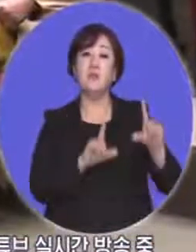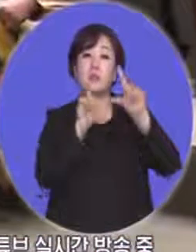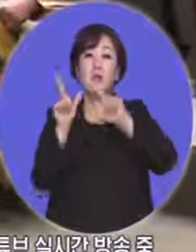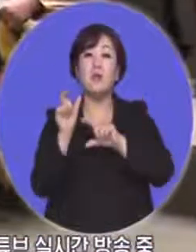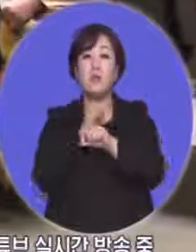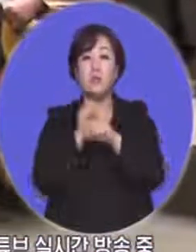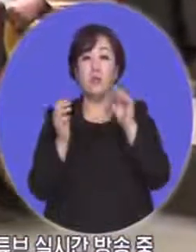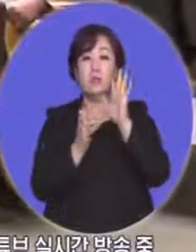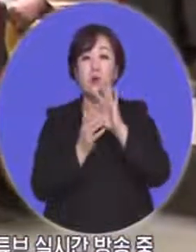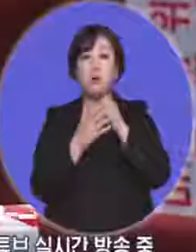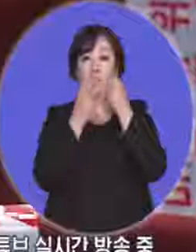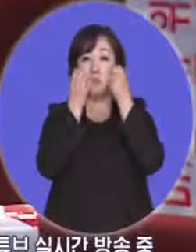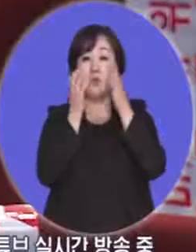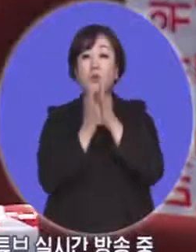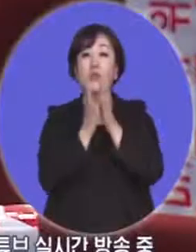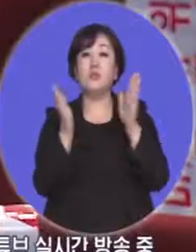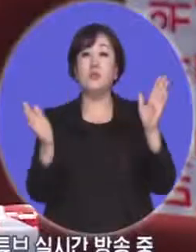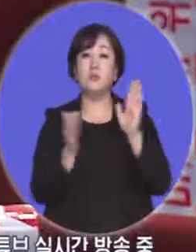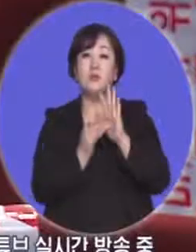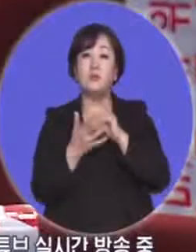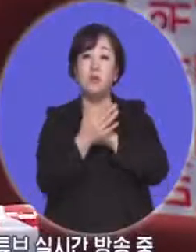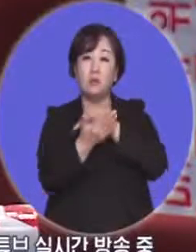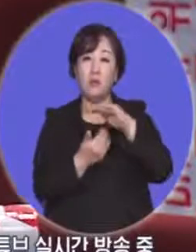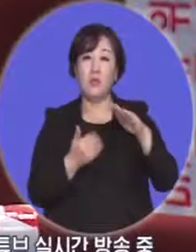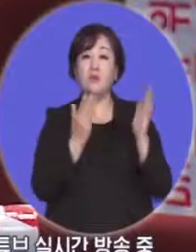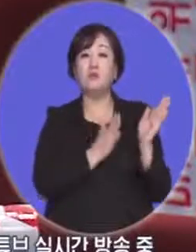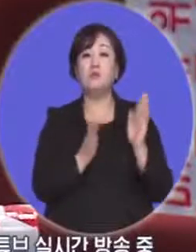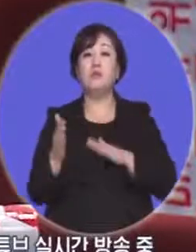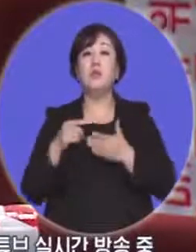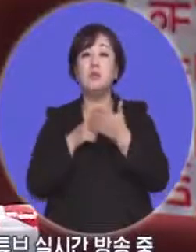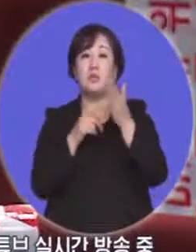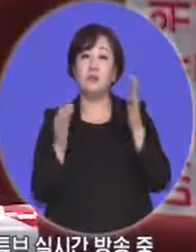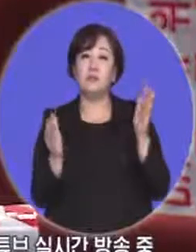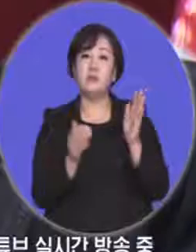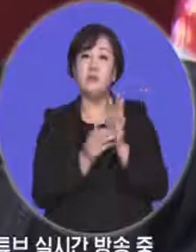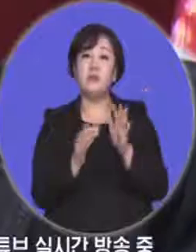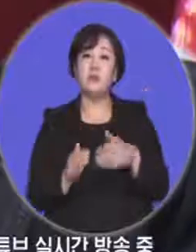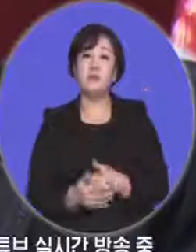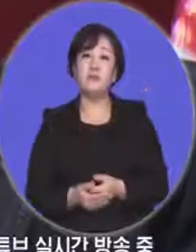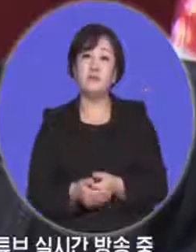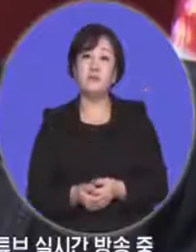들여다보고 새롭게 달라지는 시대에 대비한 대비책을 제시했습니다.